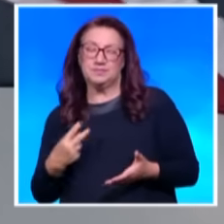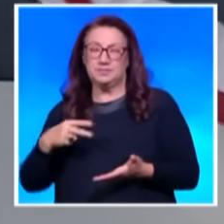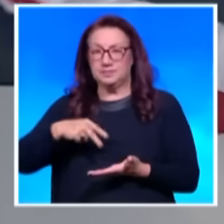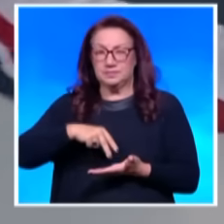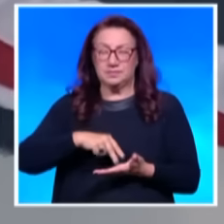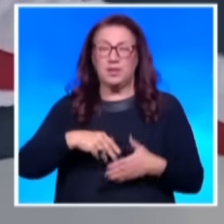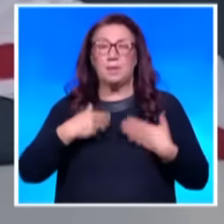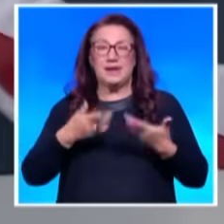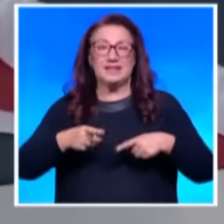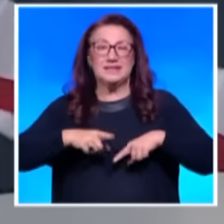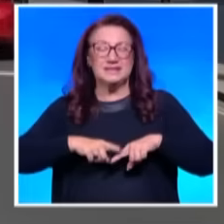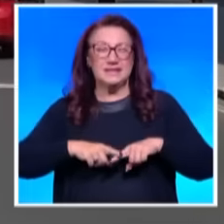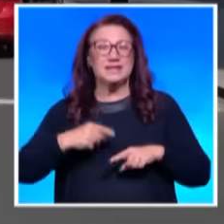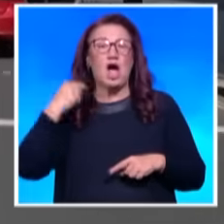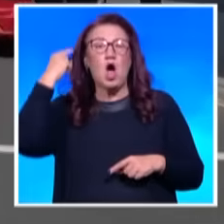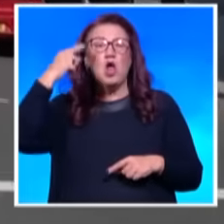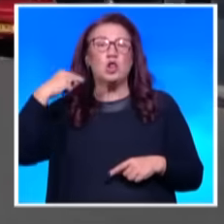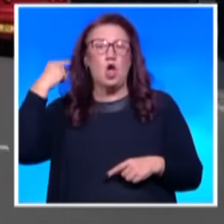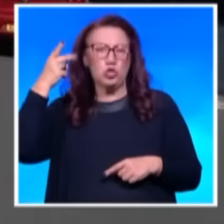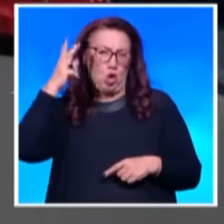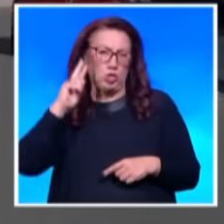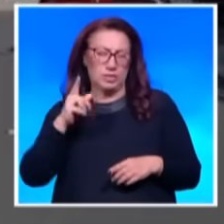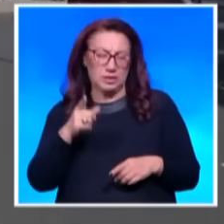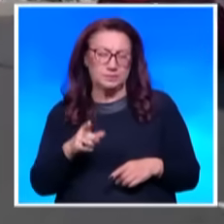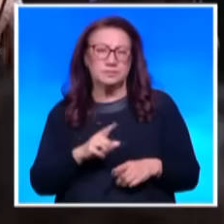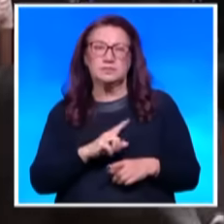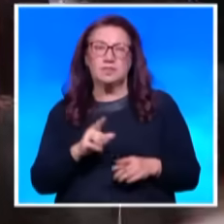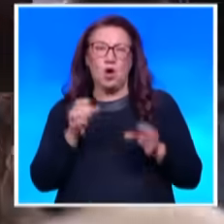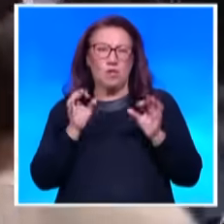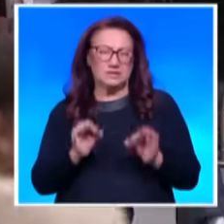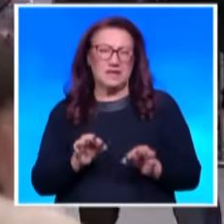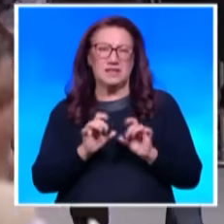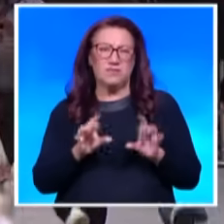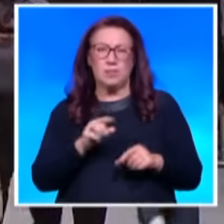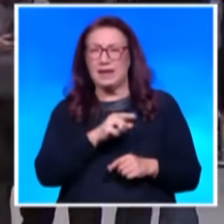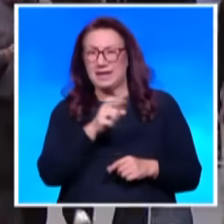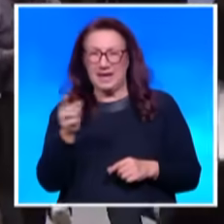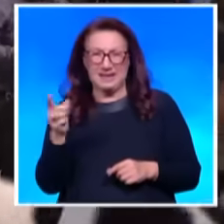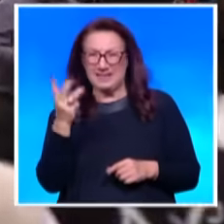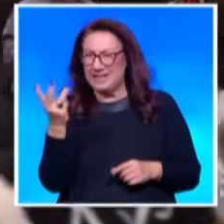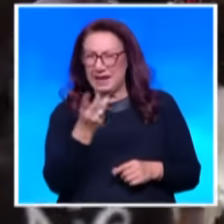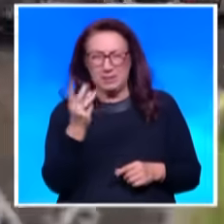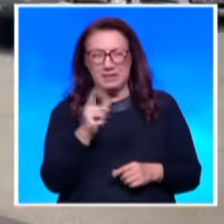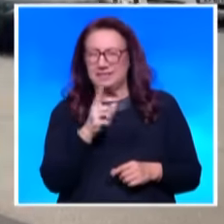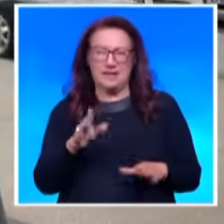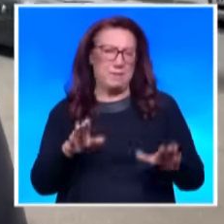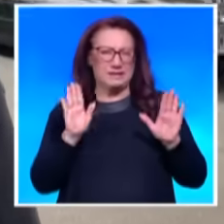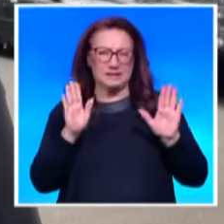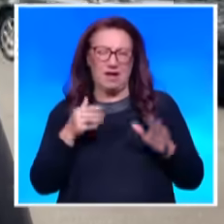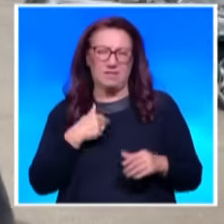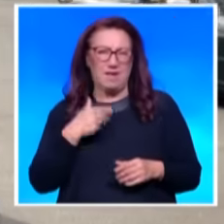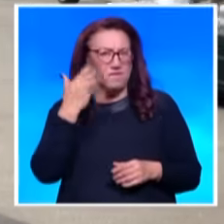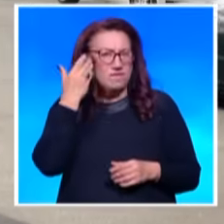следващите месеци. По неофициална информация, те не са се признали за виновни по обвиненията.